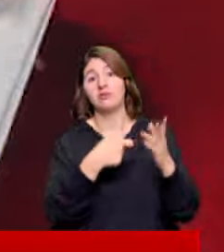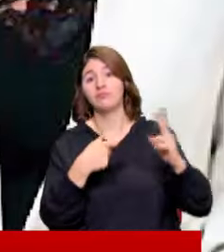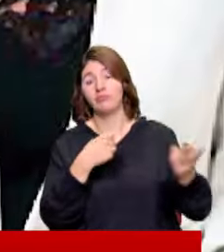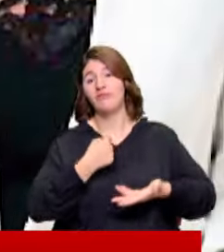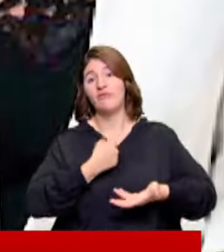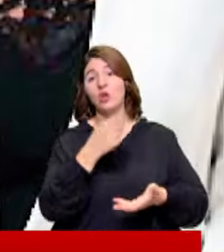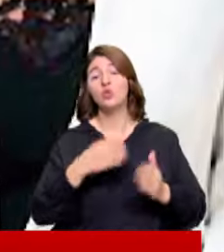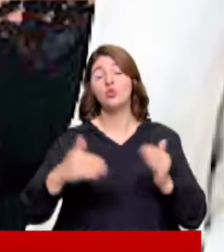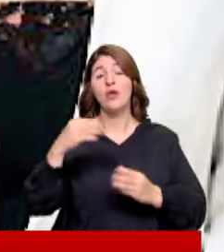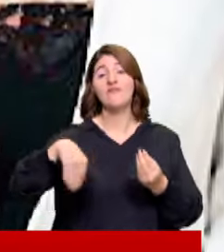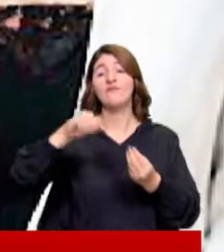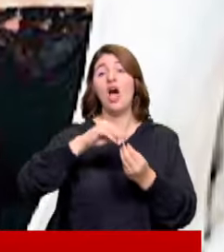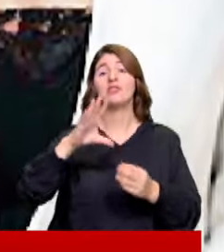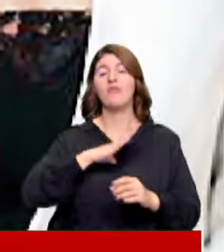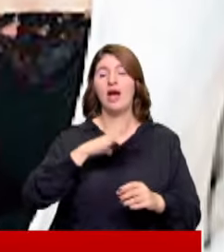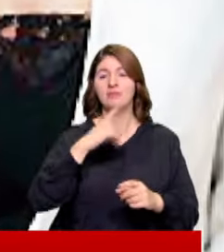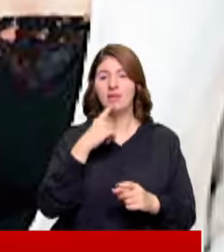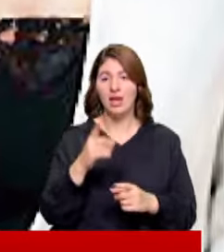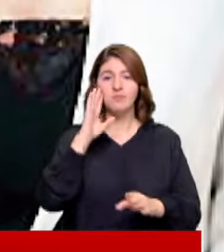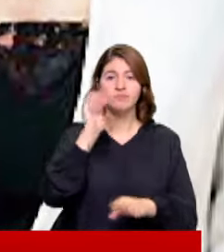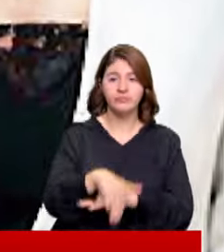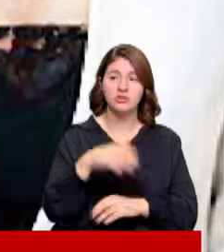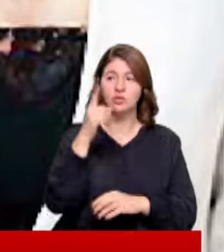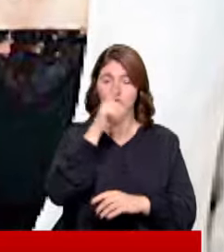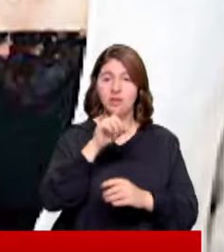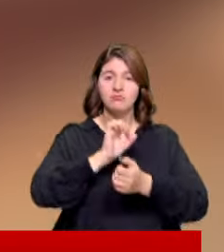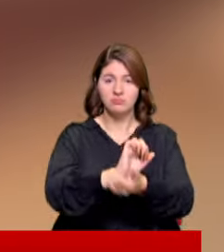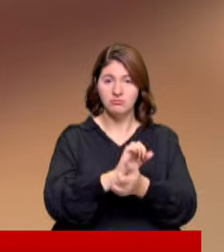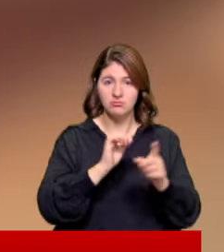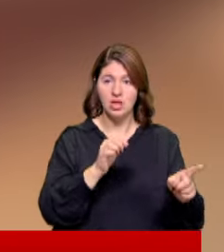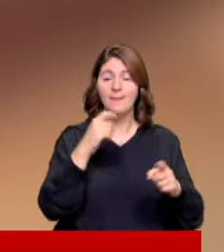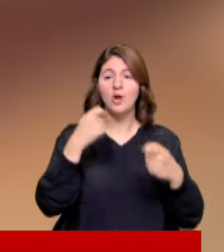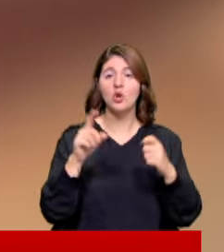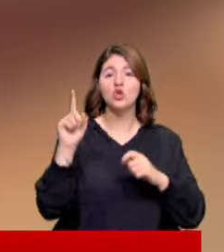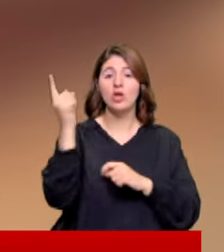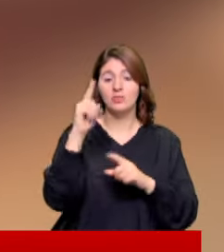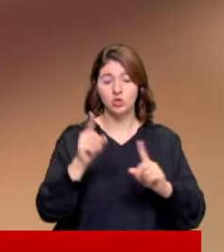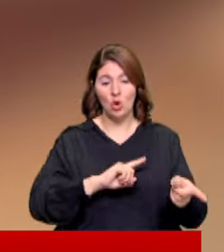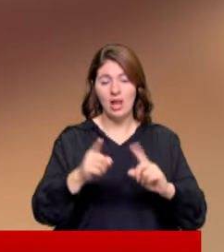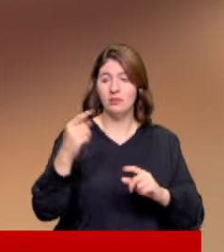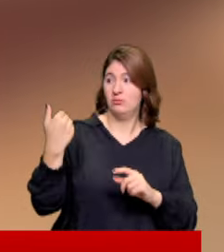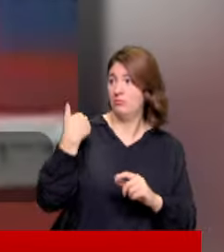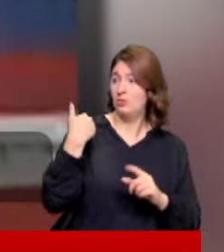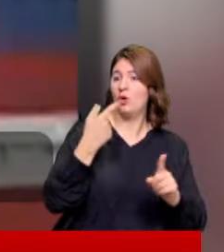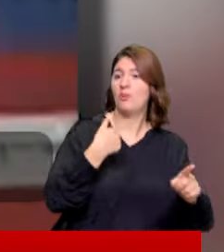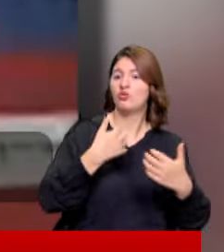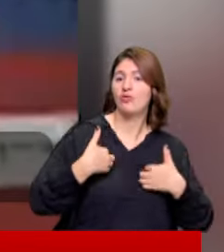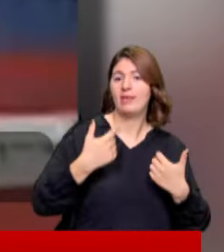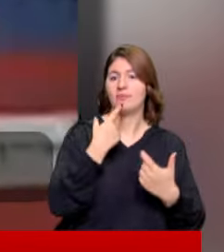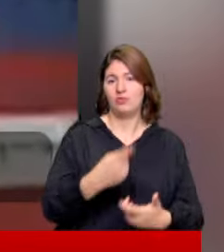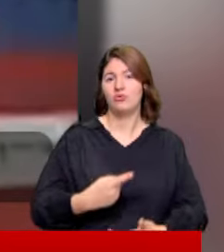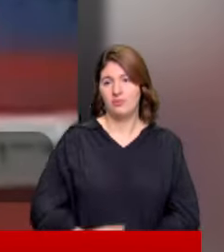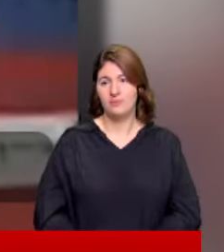yüksek faiz vaadiyle batırdığı iddiasıyla tutuklu yargılanan Erzan'a banka yönetiminin yönlendirmesiyle güvendiğini söyledi. What can I